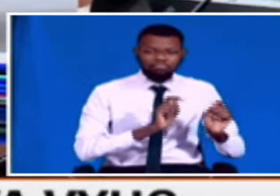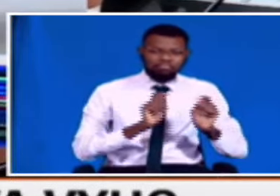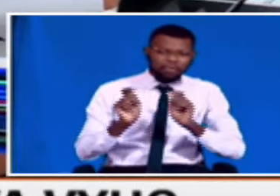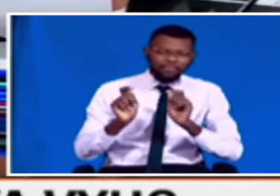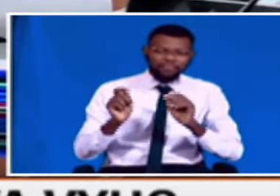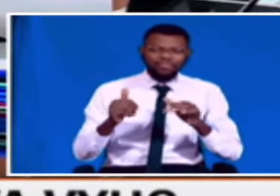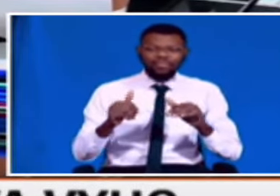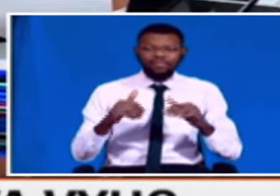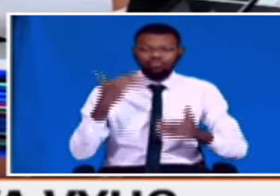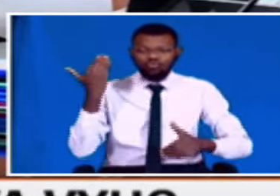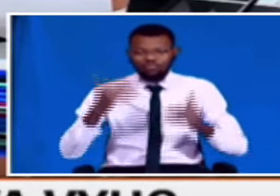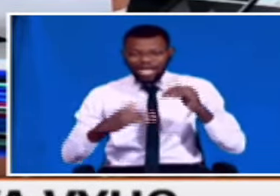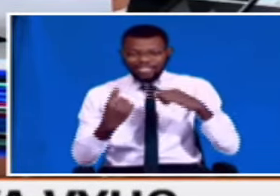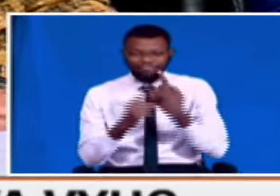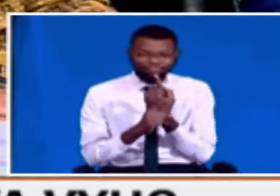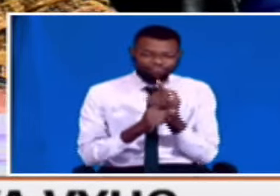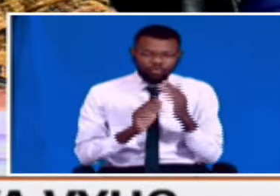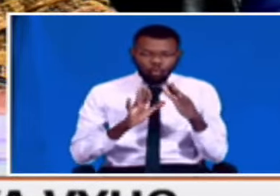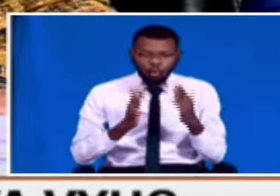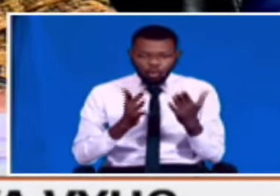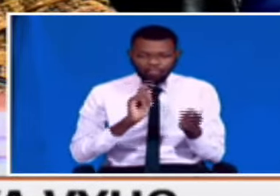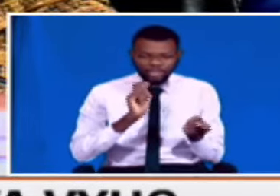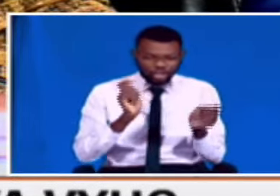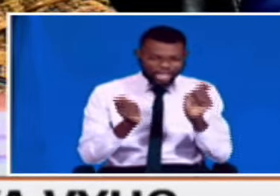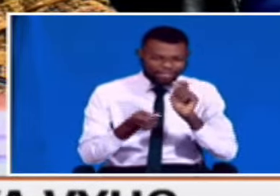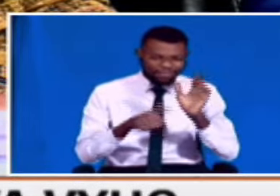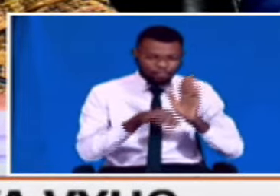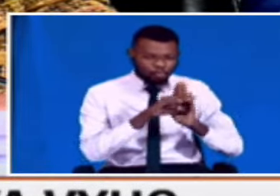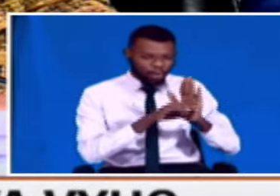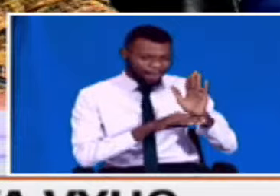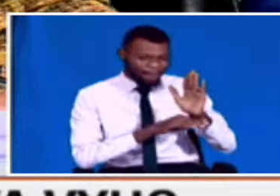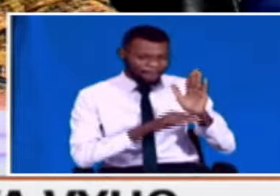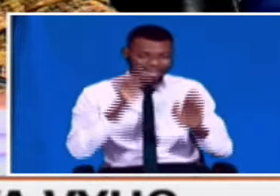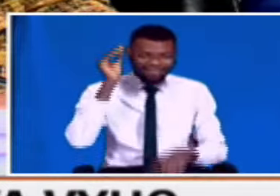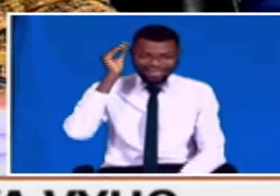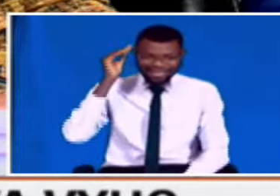ndani ya vyuo walivyosajiliwa. The system tomorrow,